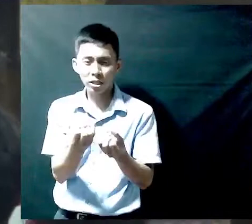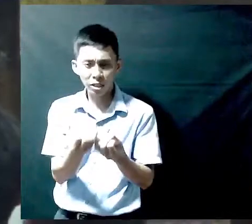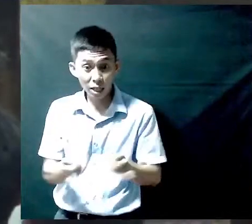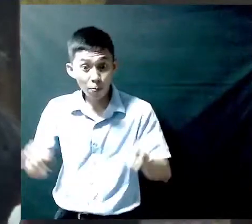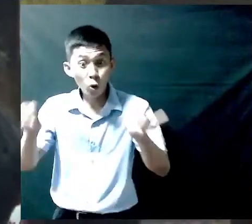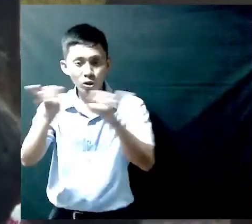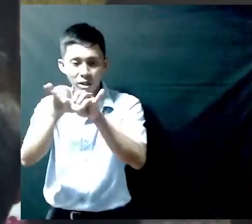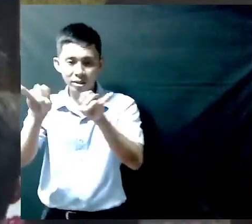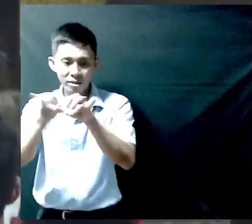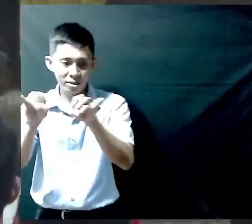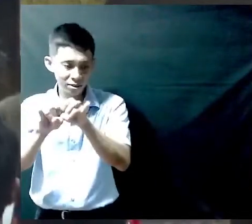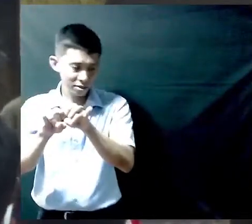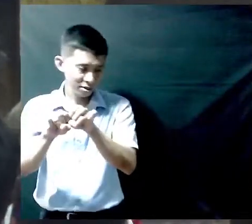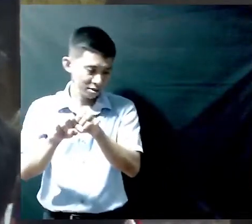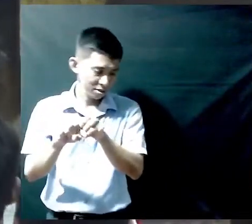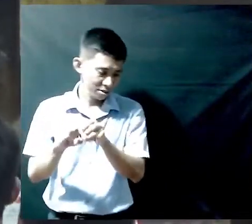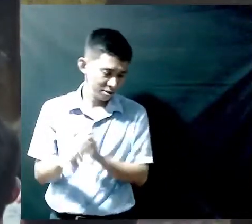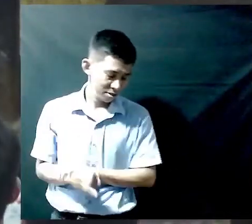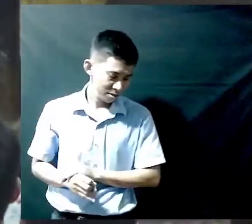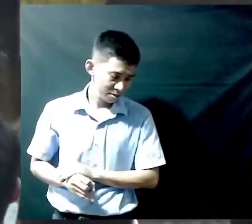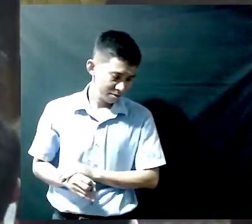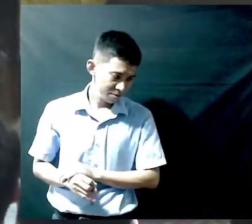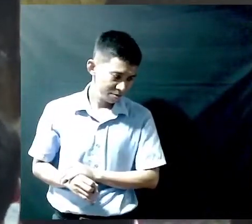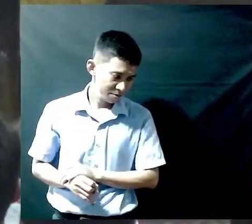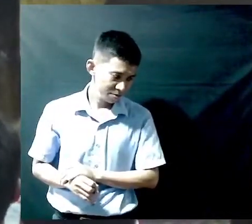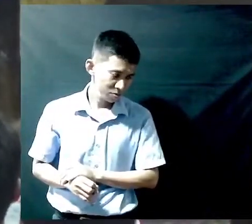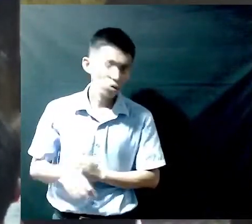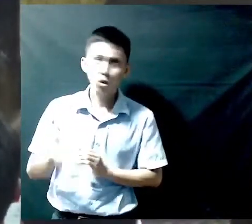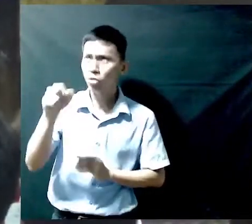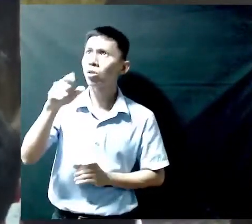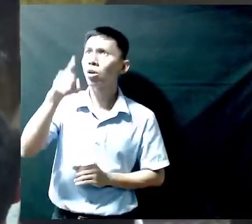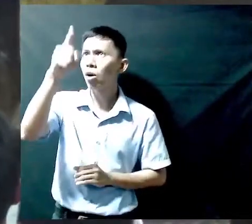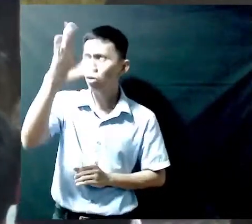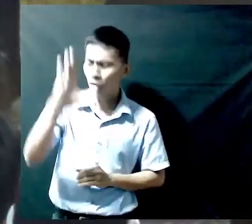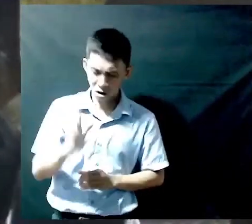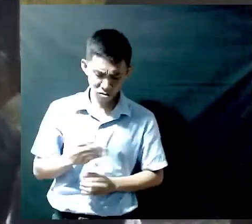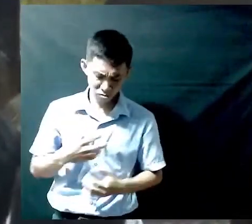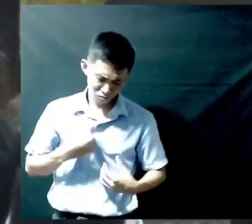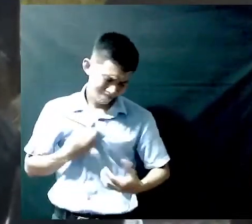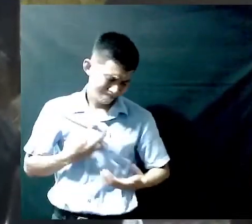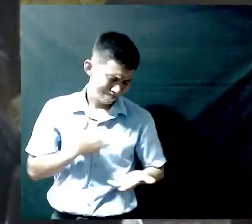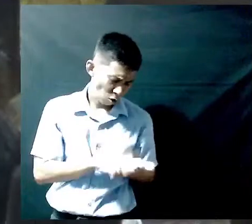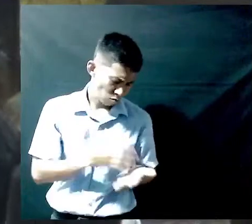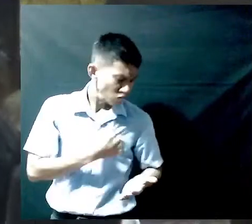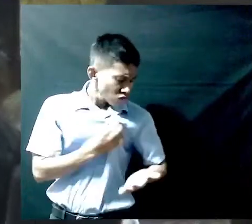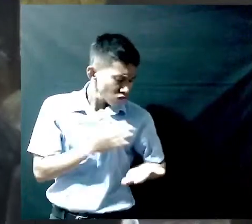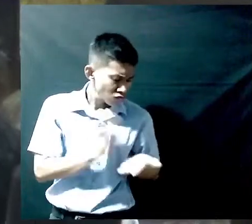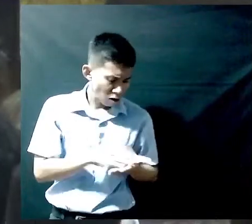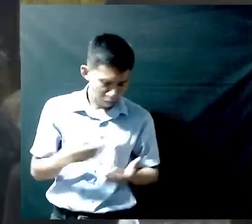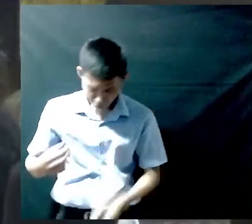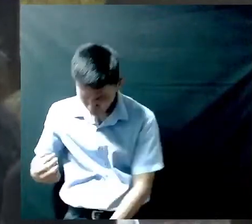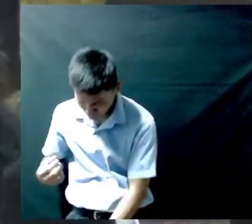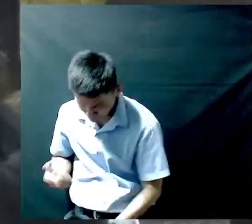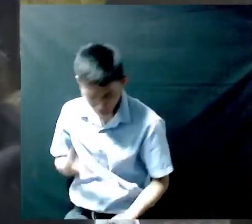ka. Sabihin mo nga, mamahalin to boy. Sige, sabihin mo, expensive to